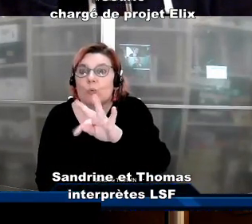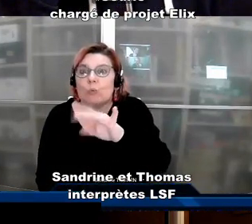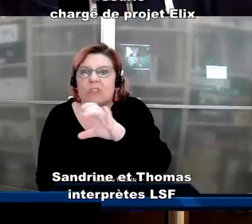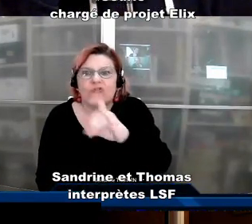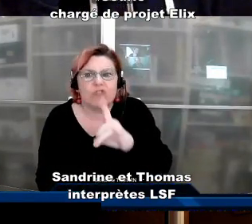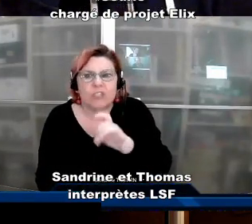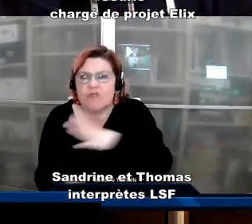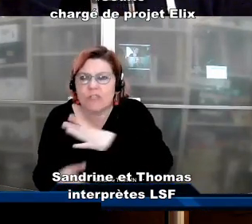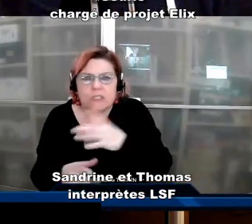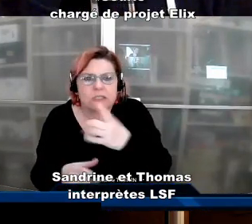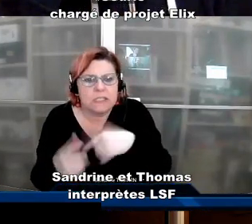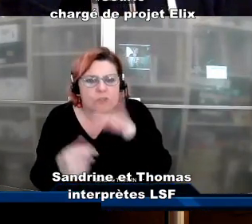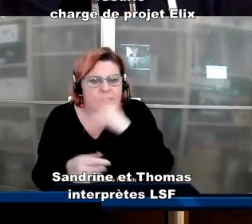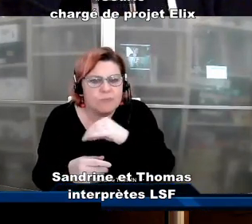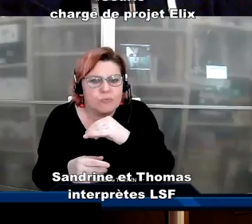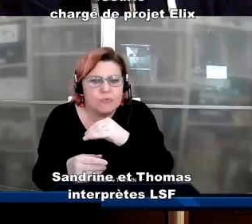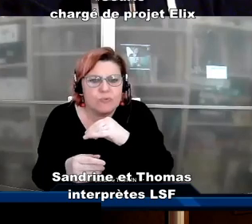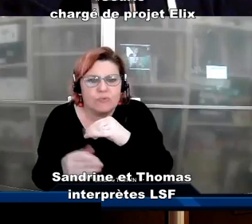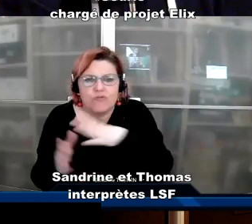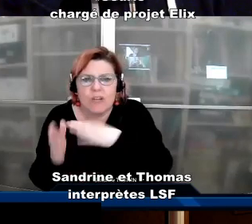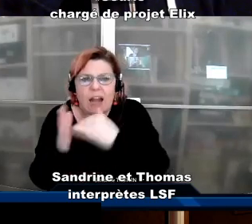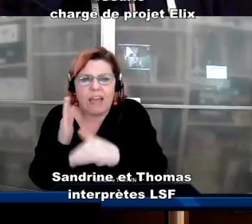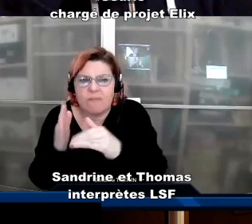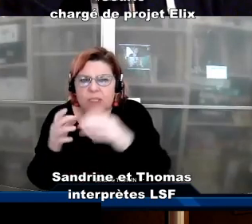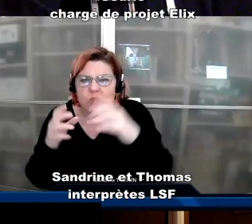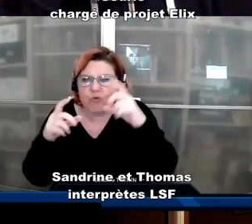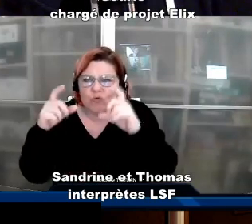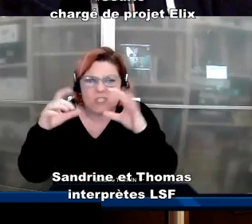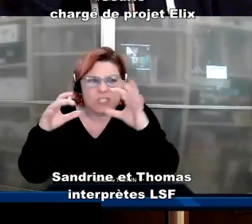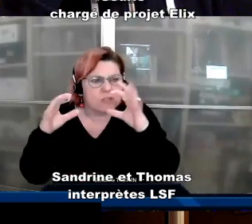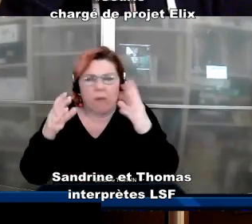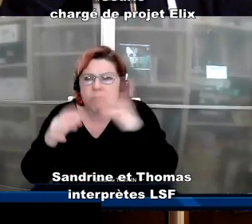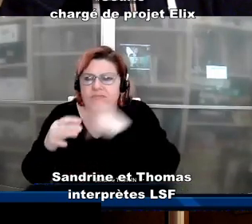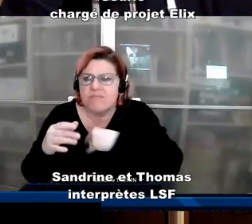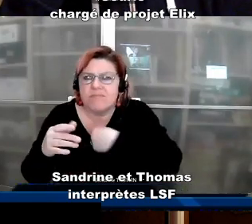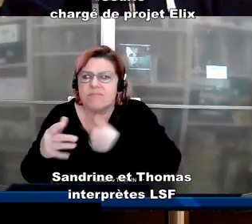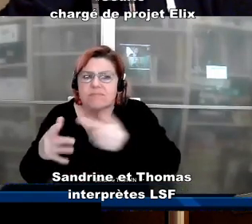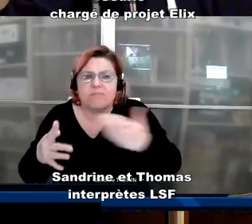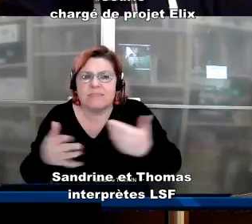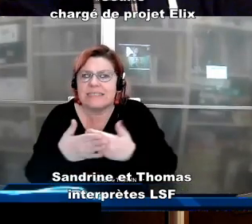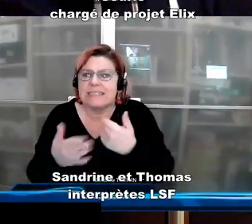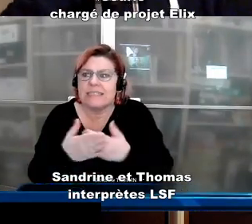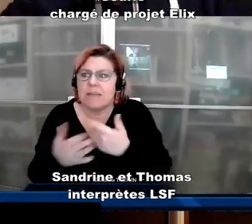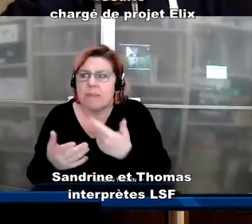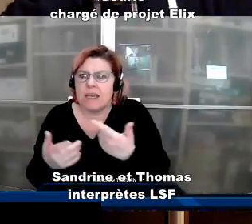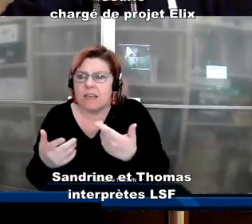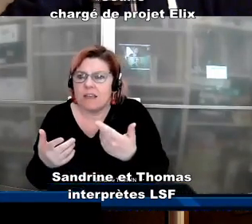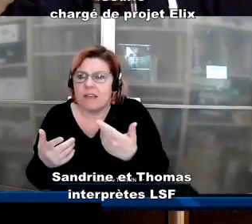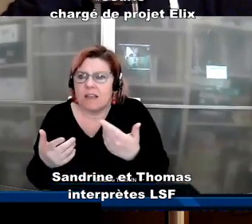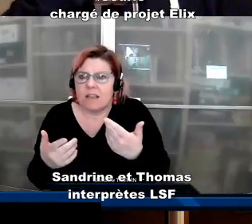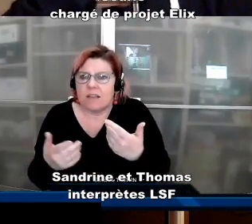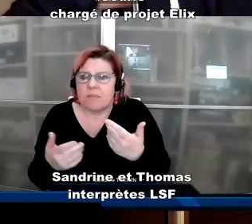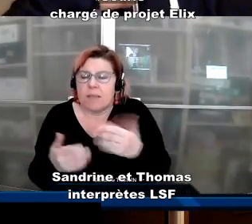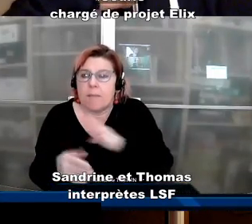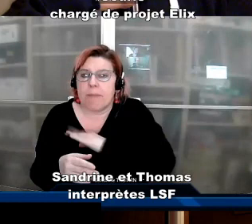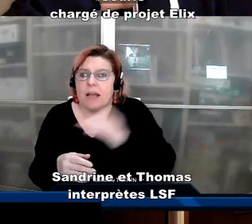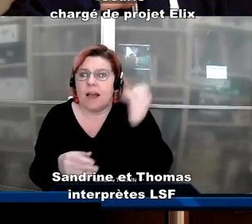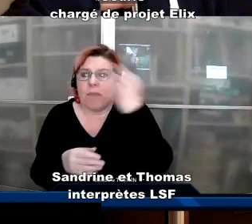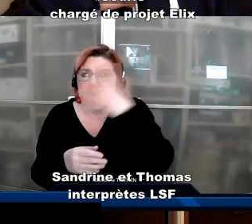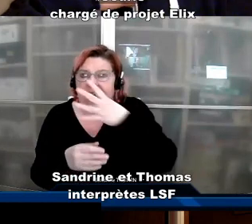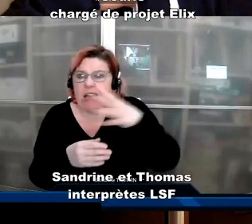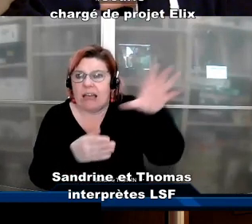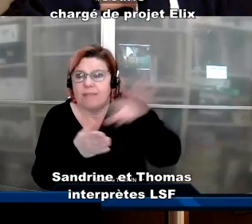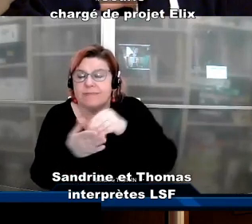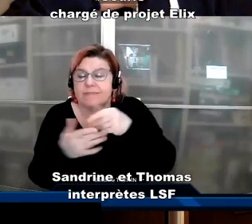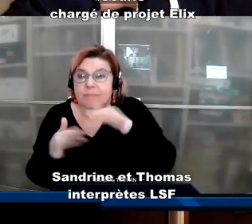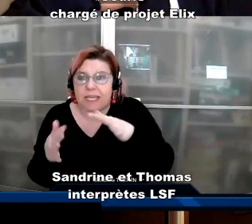signe, mais il y a le signe pour live, mais Twitch, je crois que c'était comme ça, mais c'est plus inspiré de la SL. Mais est-ce qu'il y a des signes que